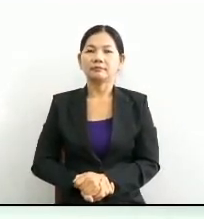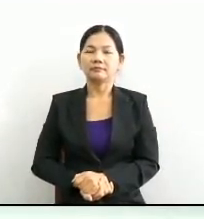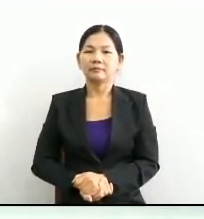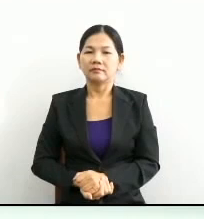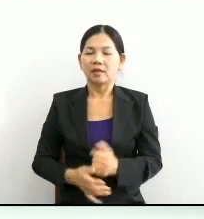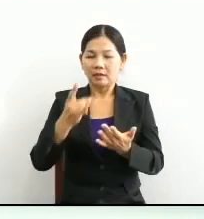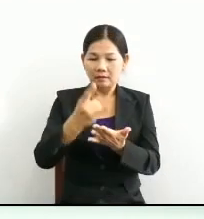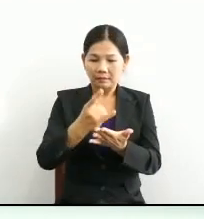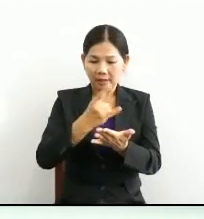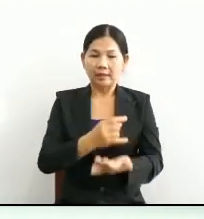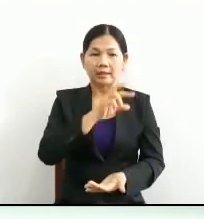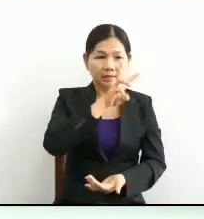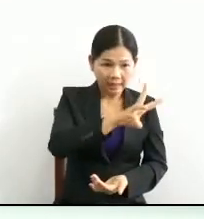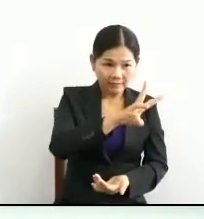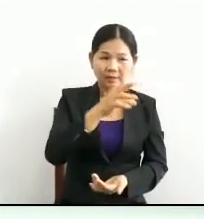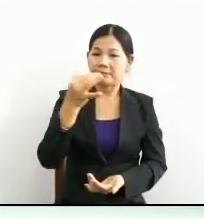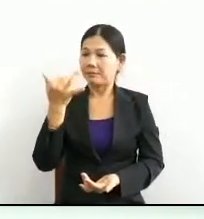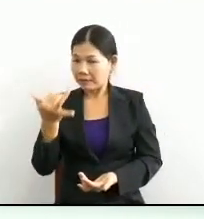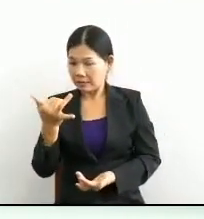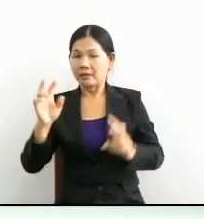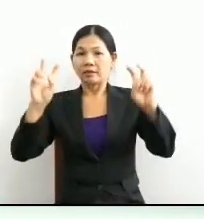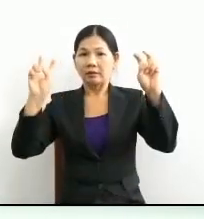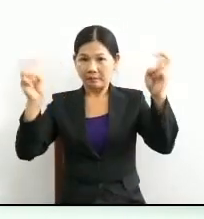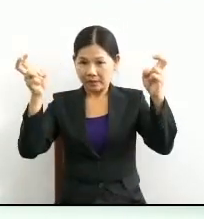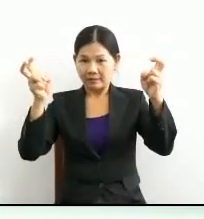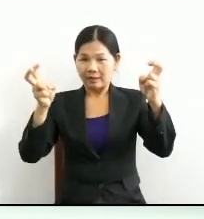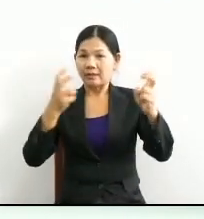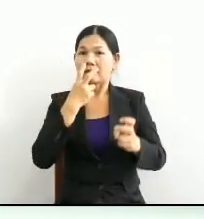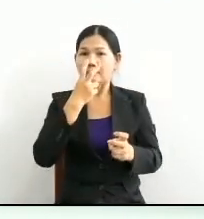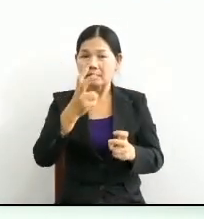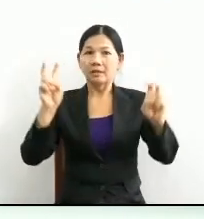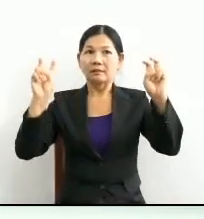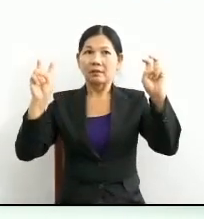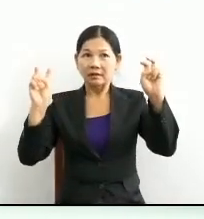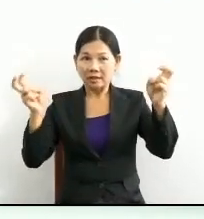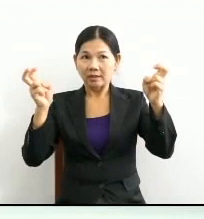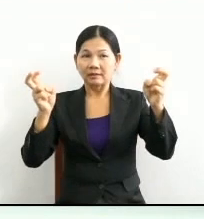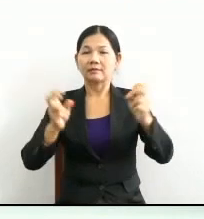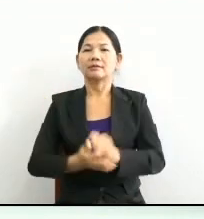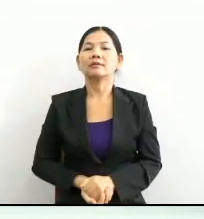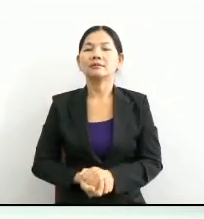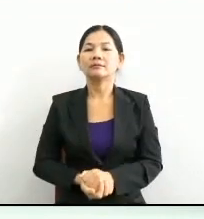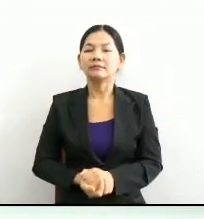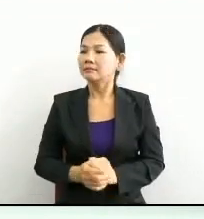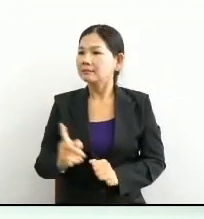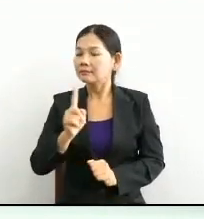mê liền tí xem sao phạm pí chấm nón chướng cột màn lực lang mình nắng cứ nắng